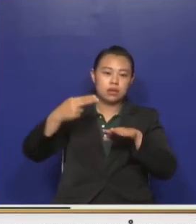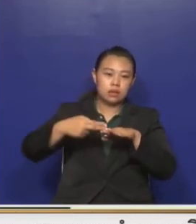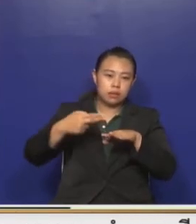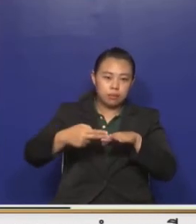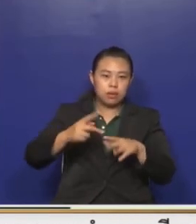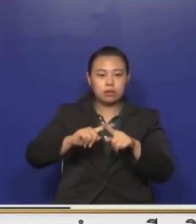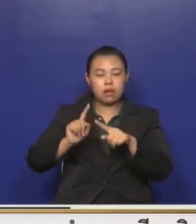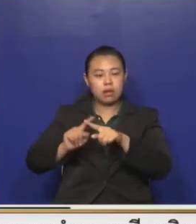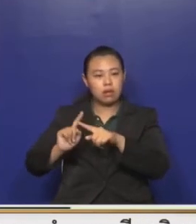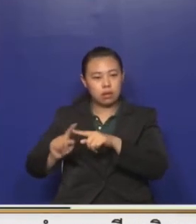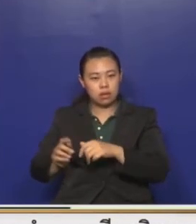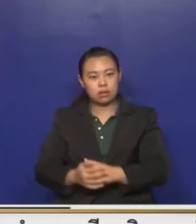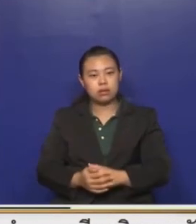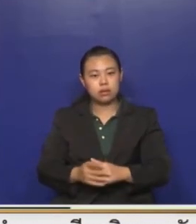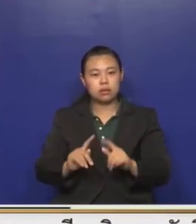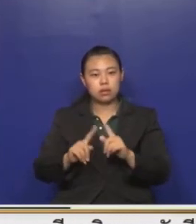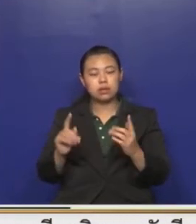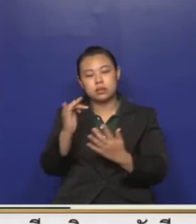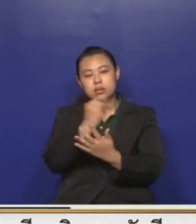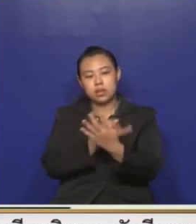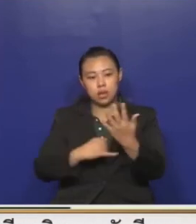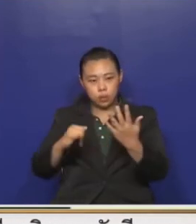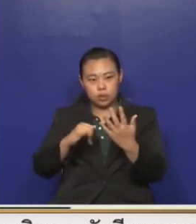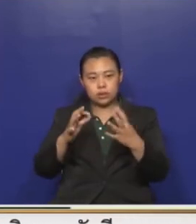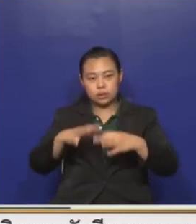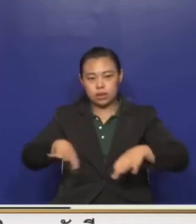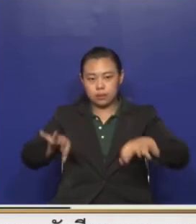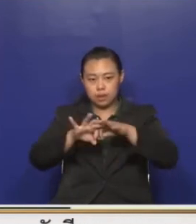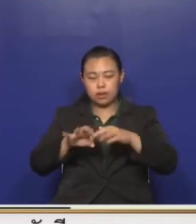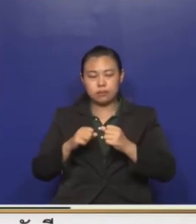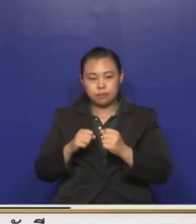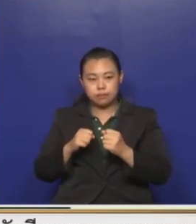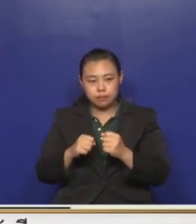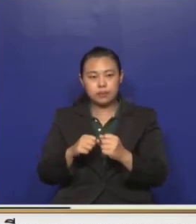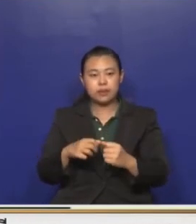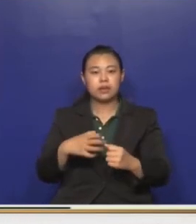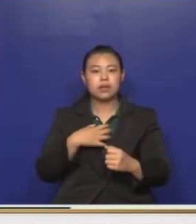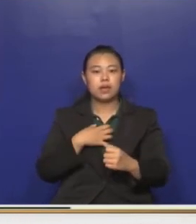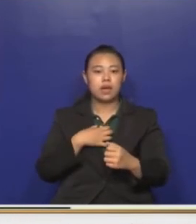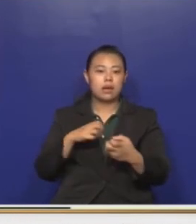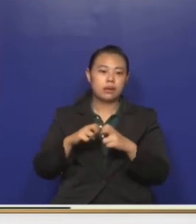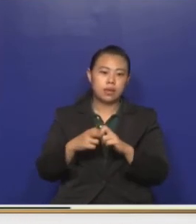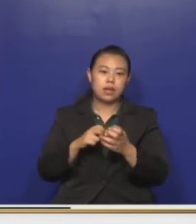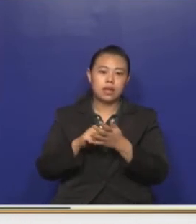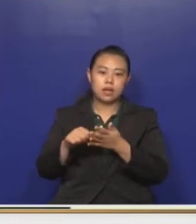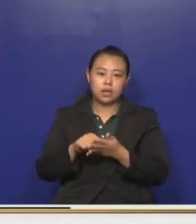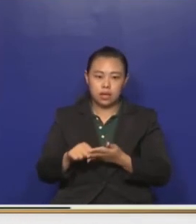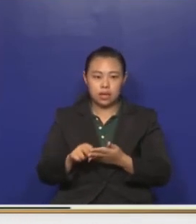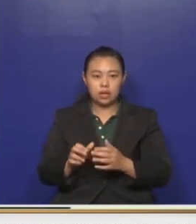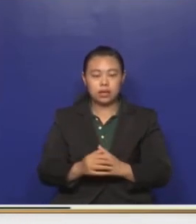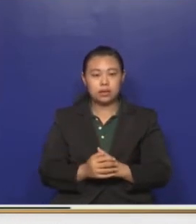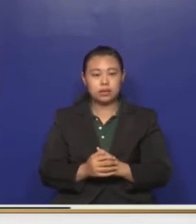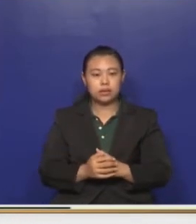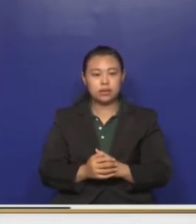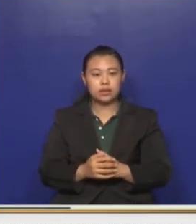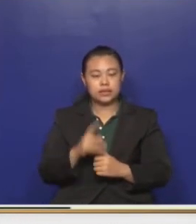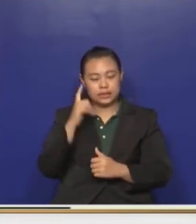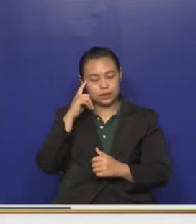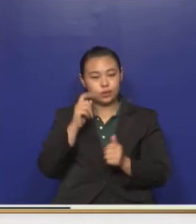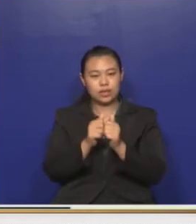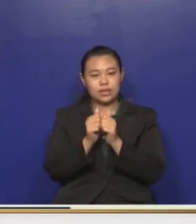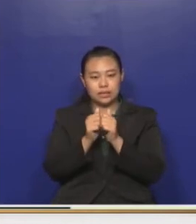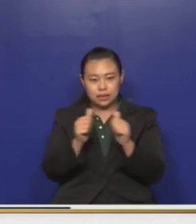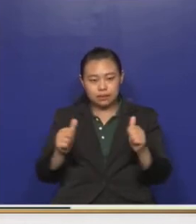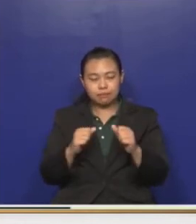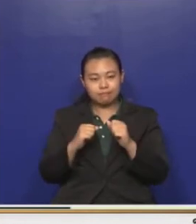ในกลุงเทพดั้ใกลความ ążก็เน้เรองแก้ไขปัญหาซึ่งกเปนเรื่องที่ดีท